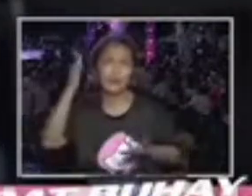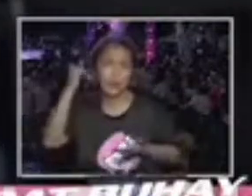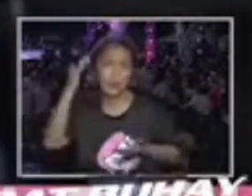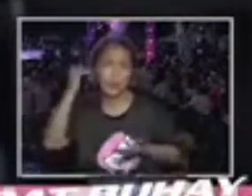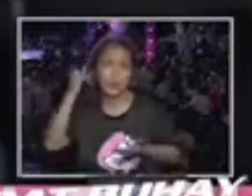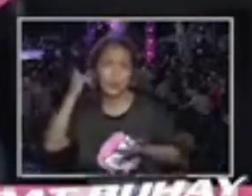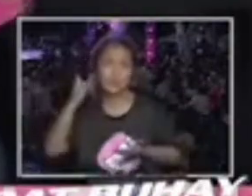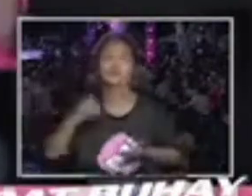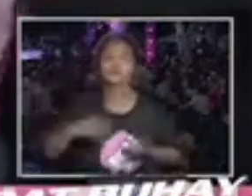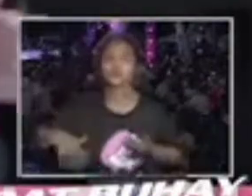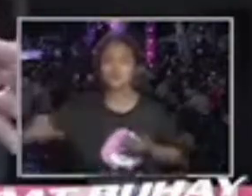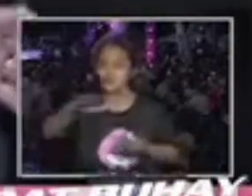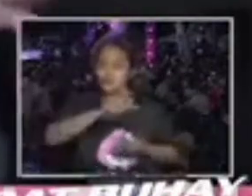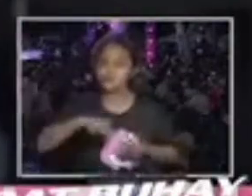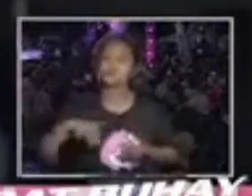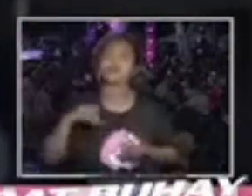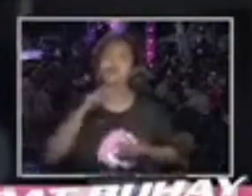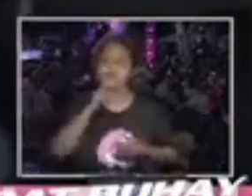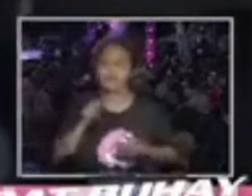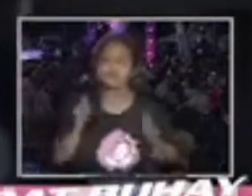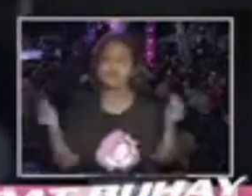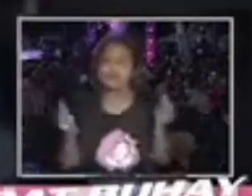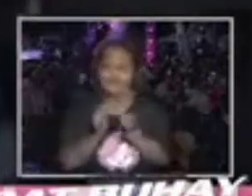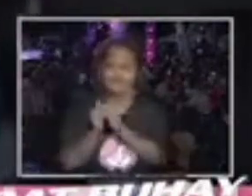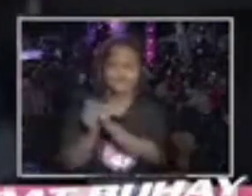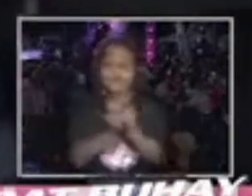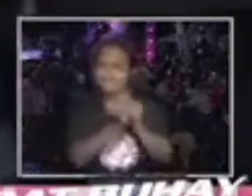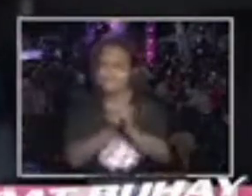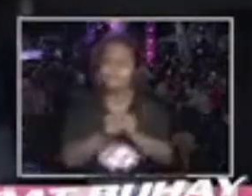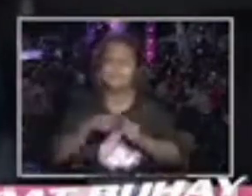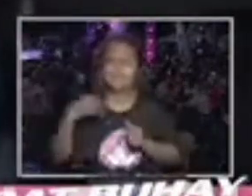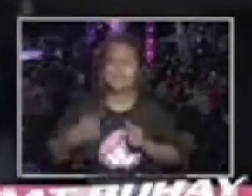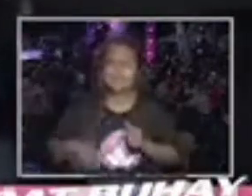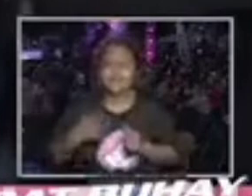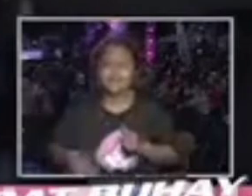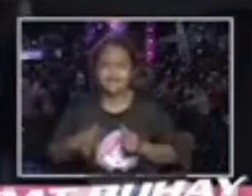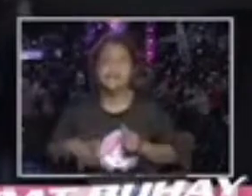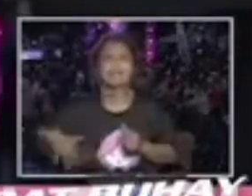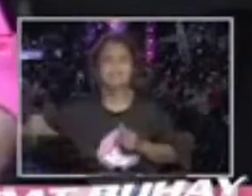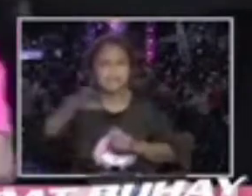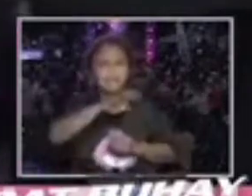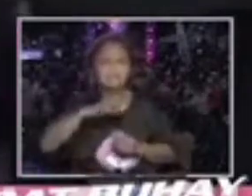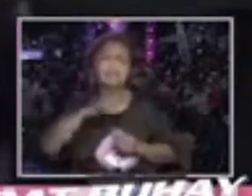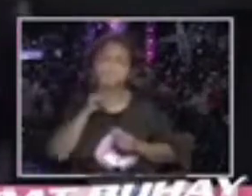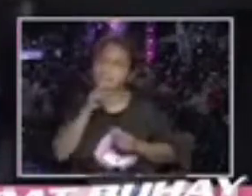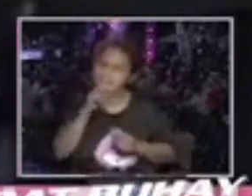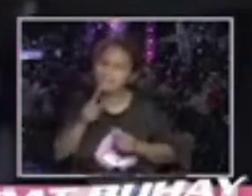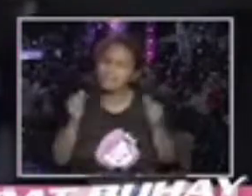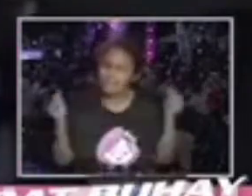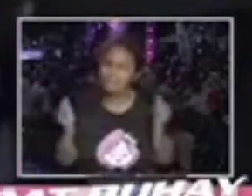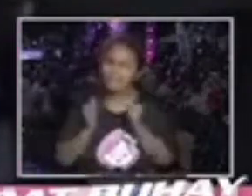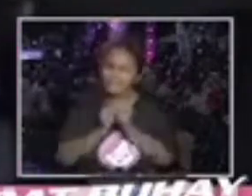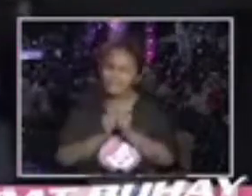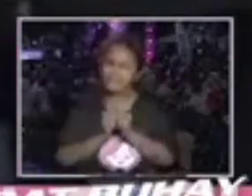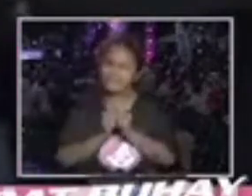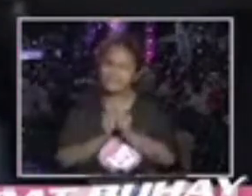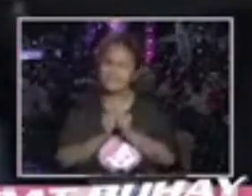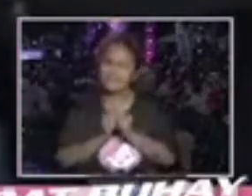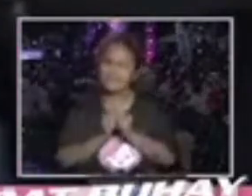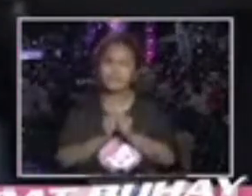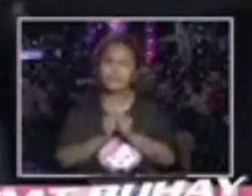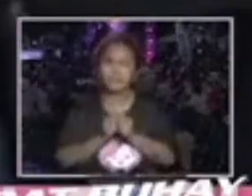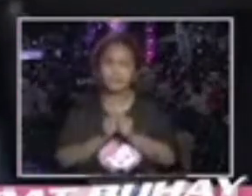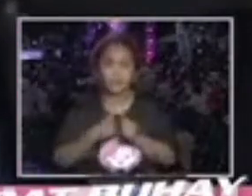Dahil tayo mismo ang pinagdadaan, tayo mismo ang nagdadaan dito.